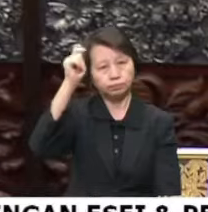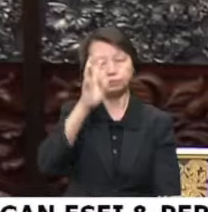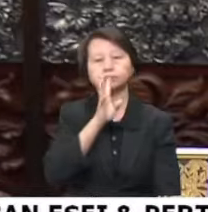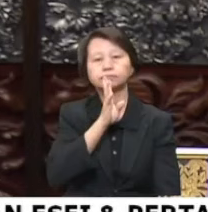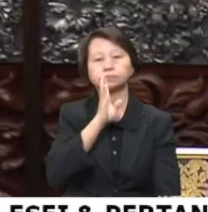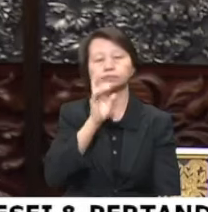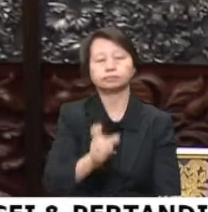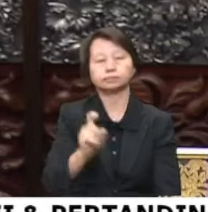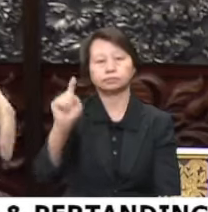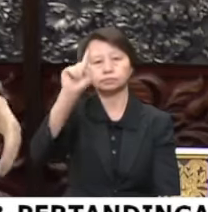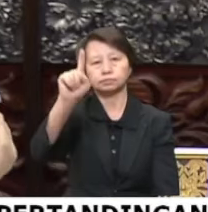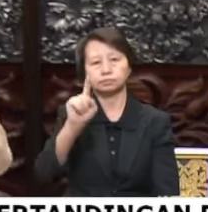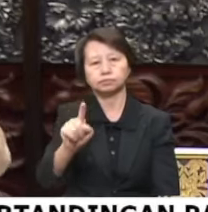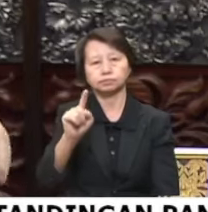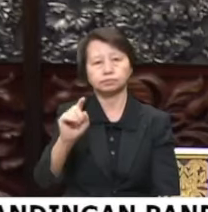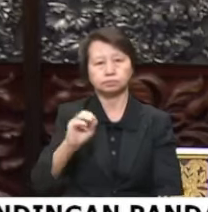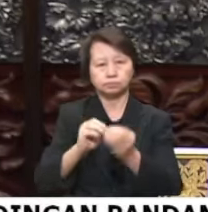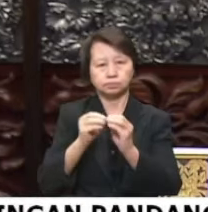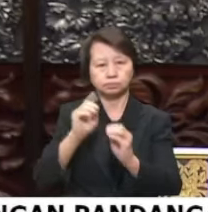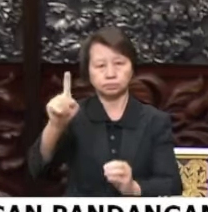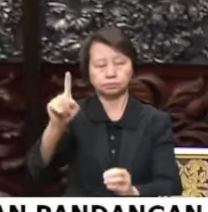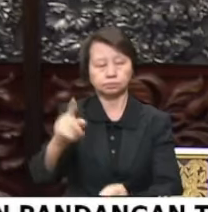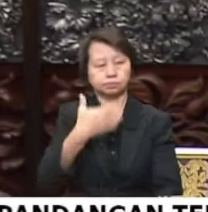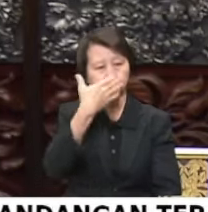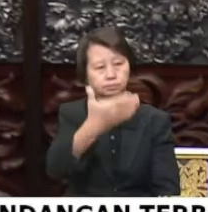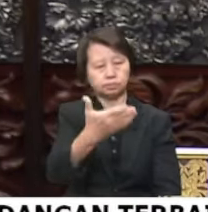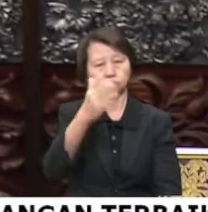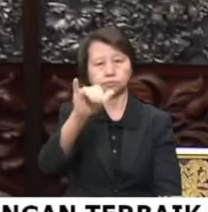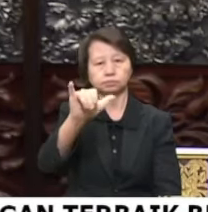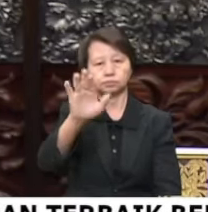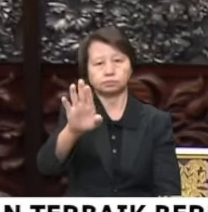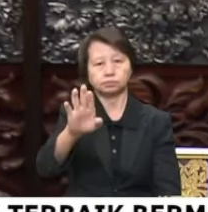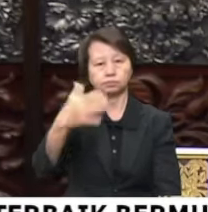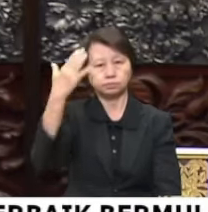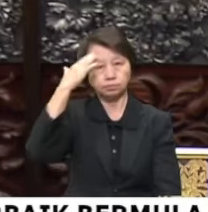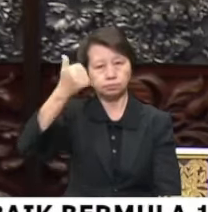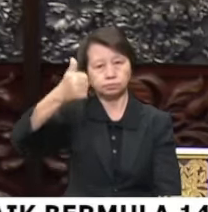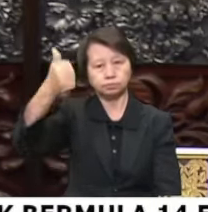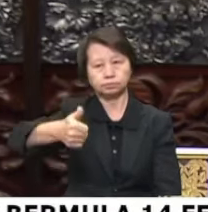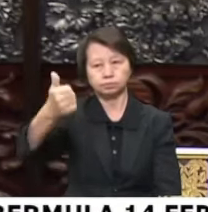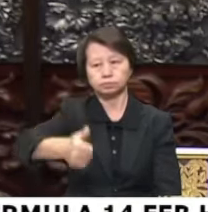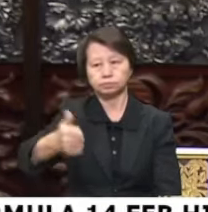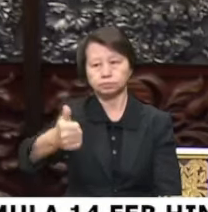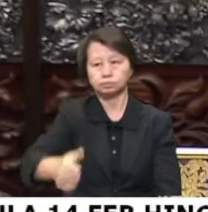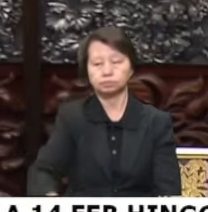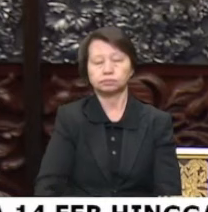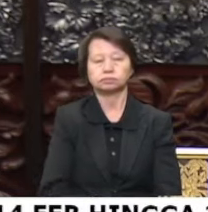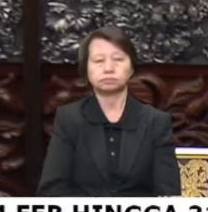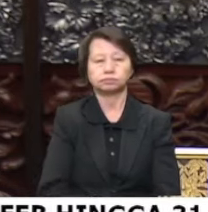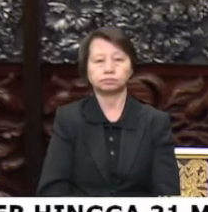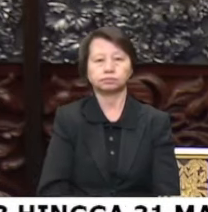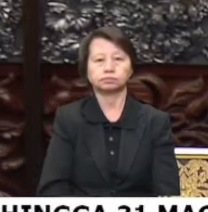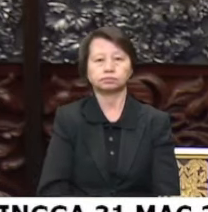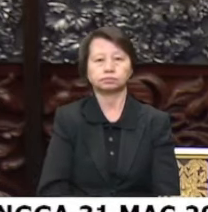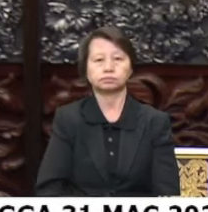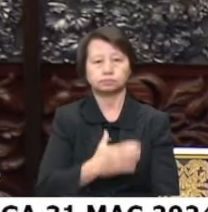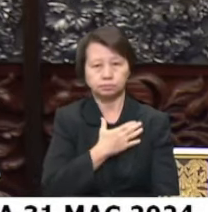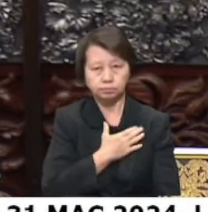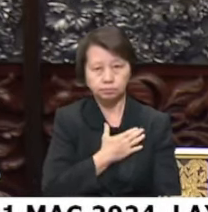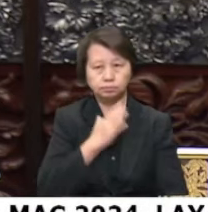Terima kasih Puan Yang Di-Pertua. Terima kasih Yang Berhormat. Assalamualaikum warahmatullahi wabarakatuh. Salam Malaysia